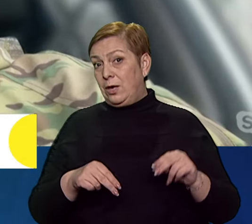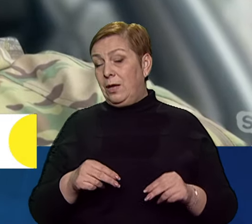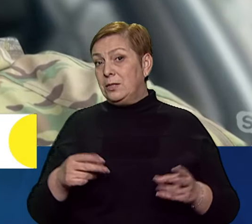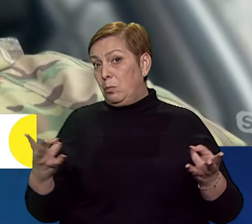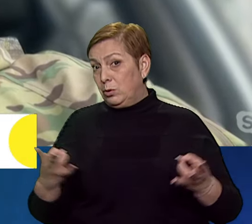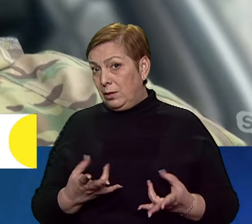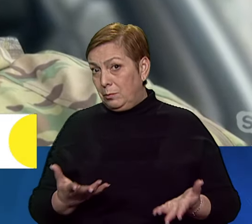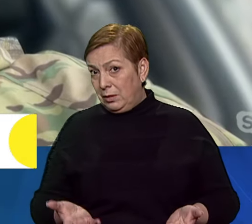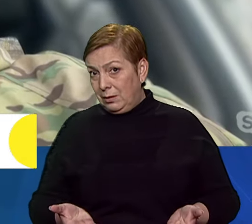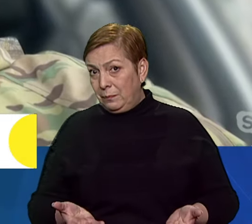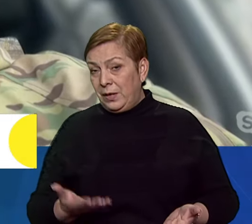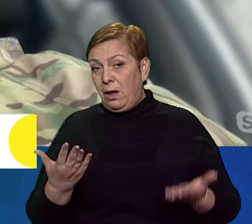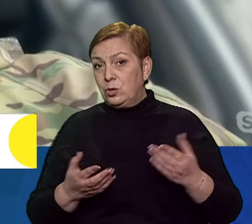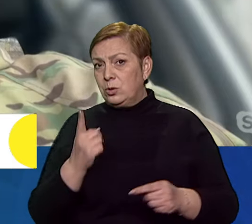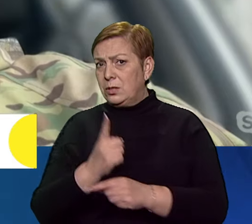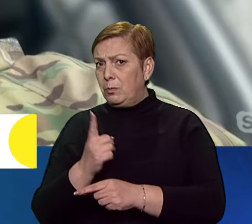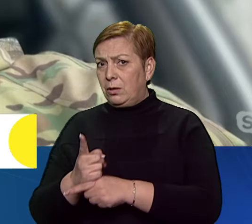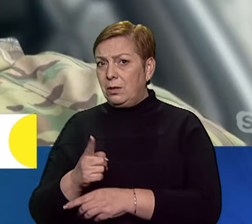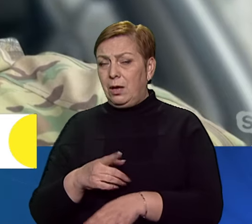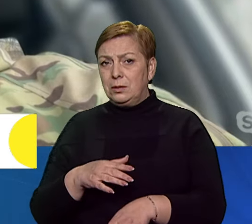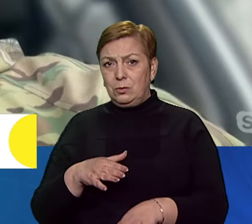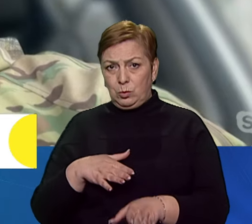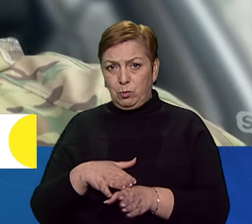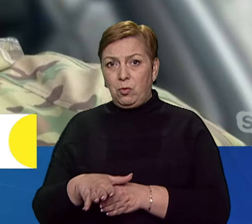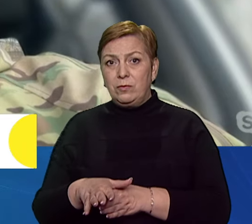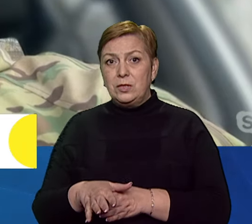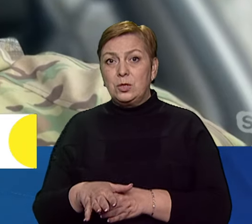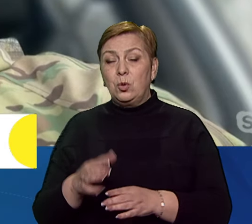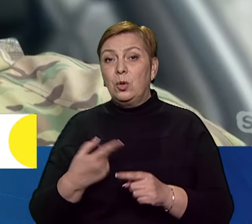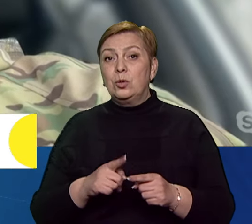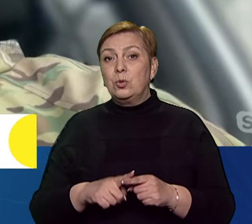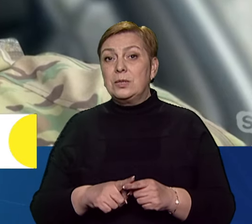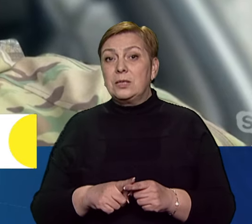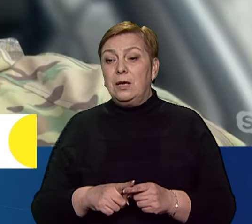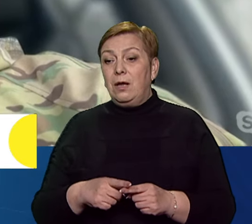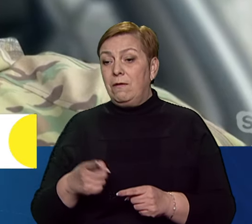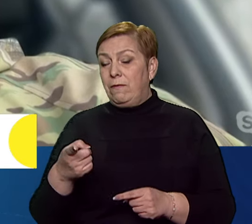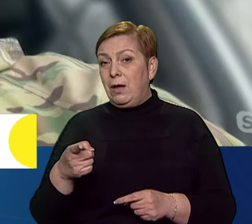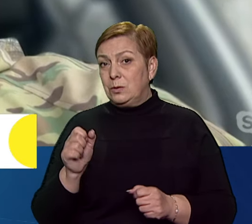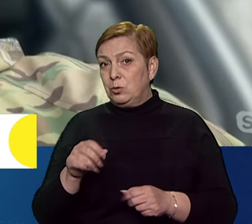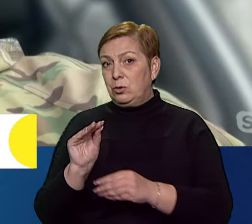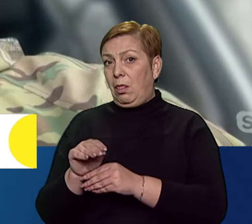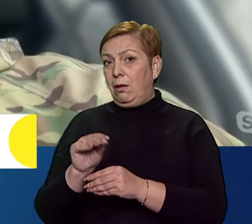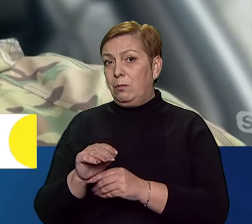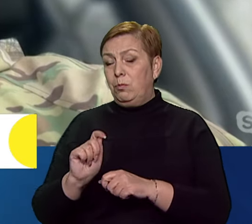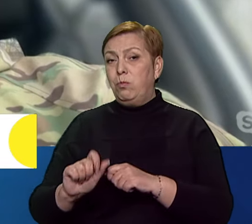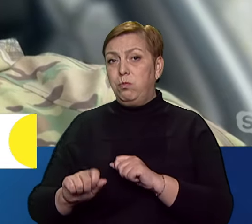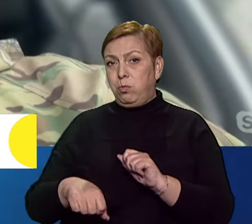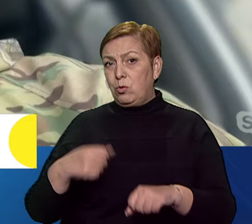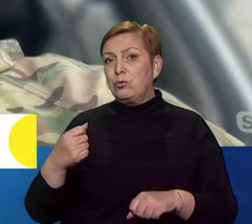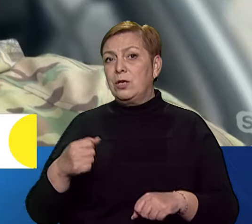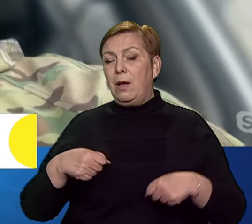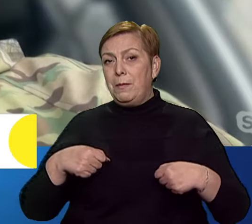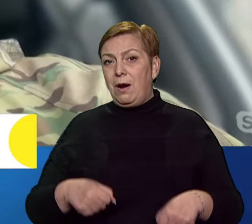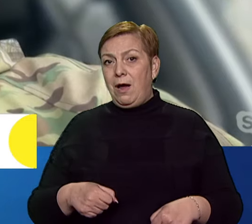Якщо, наприклад, забороняти повністю, як ви пропонуєте, то це вам можуть закидати порушення прав,